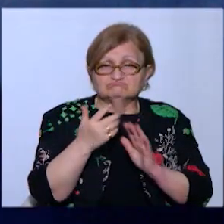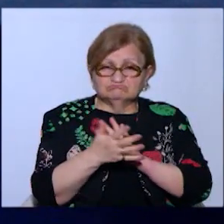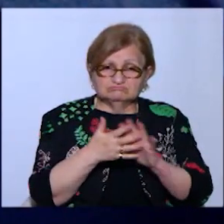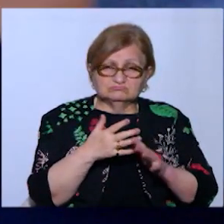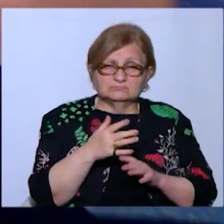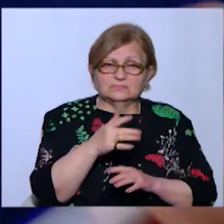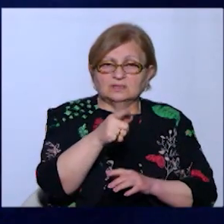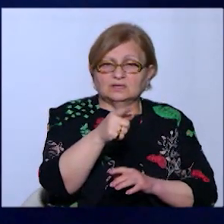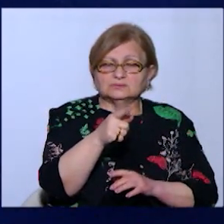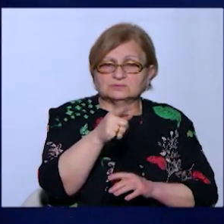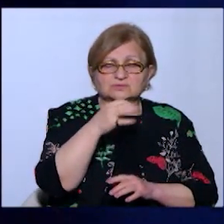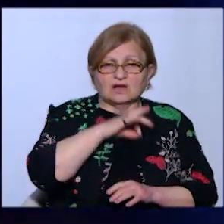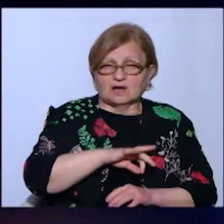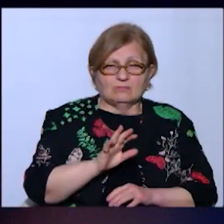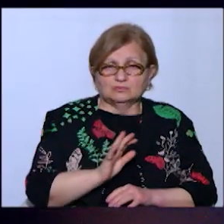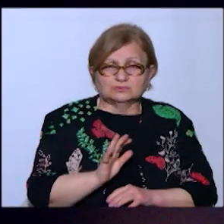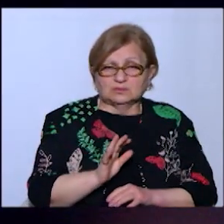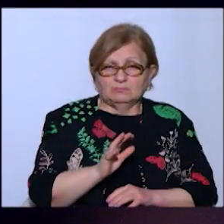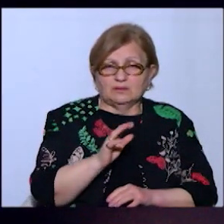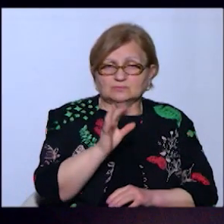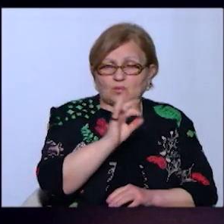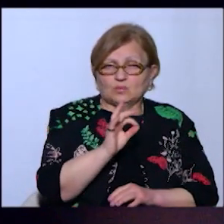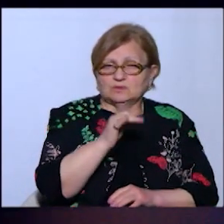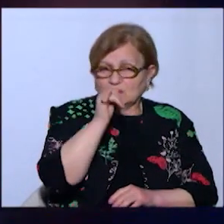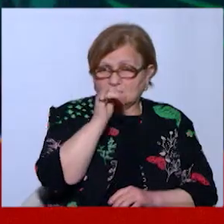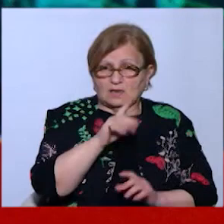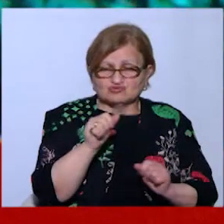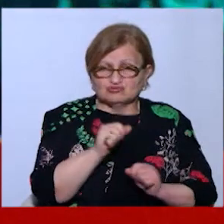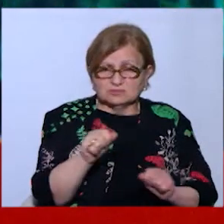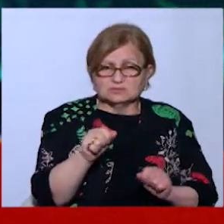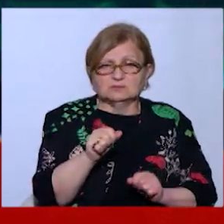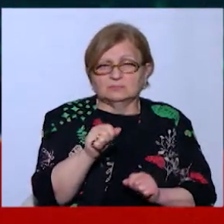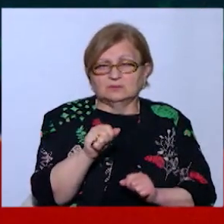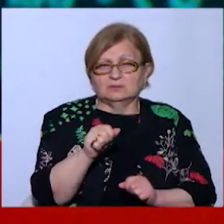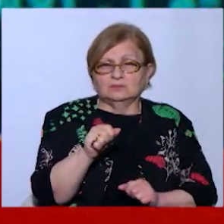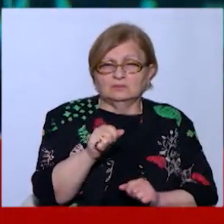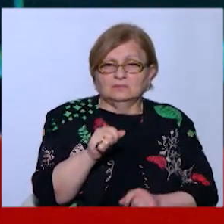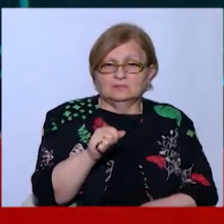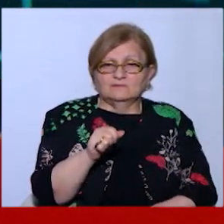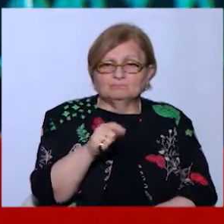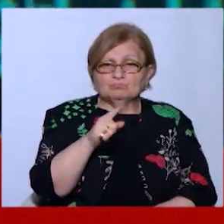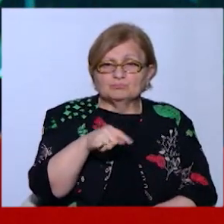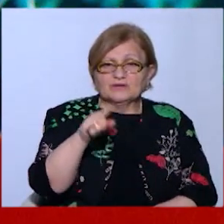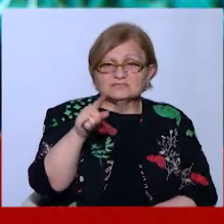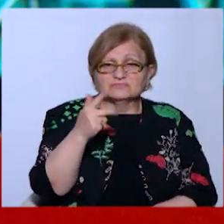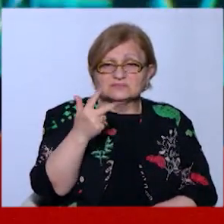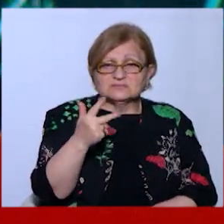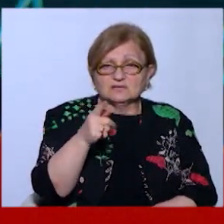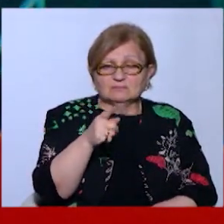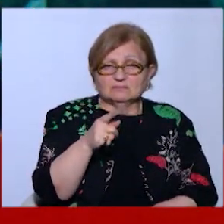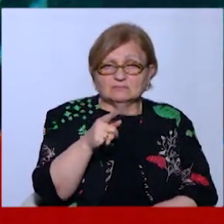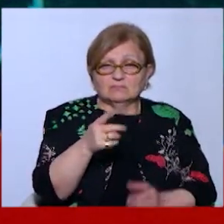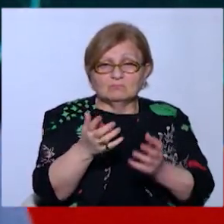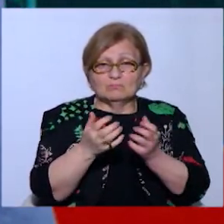0 და მინუს ფესვი 3 არ გამოგვადგება ამ განტოლების ამონახსნებად, ამონახსნად, ხოლო ფესვი 3-ის გადამოწმების შედეგად